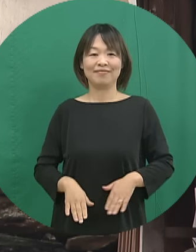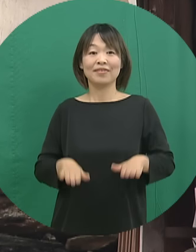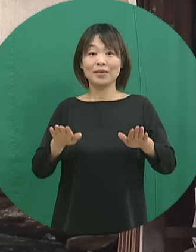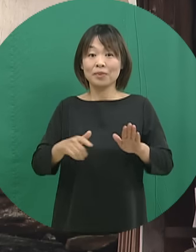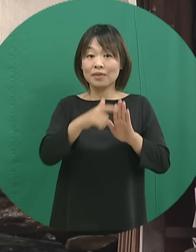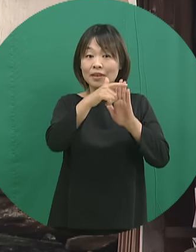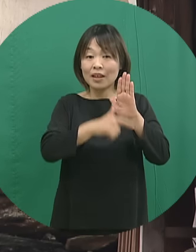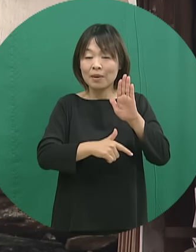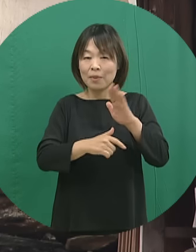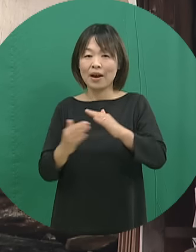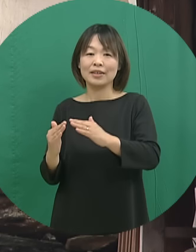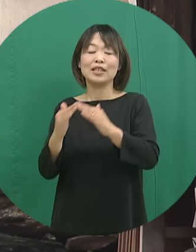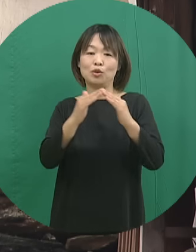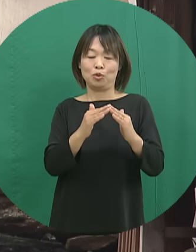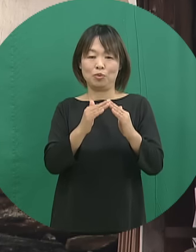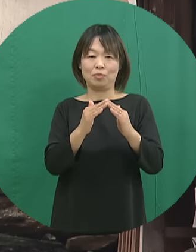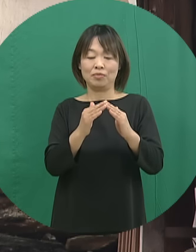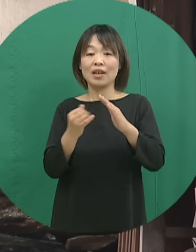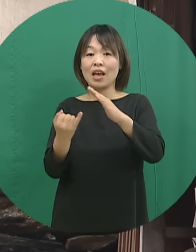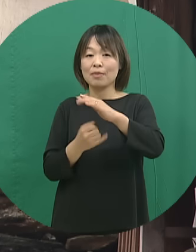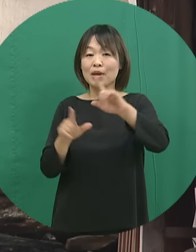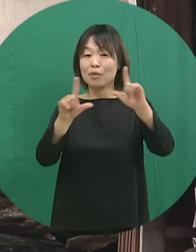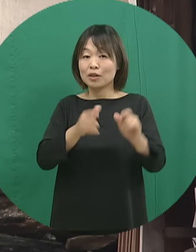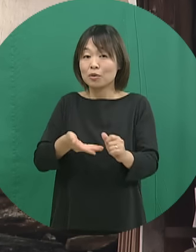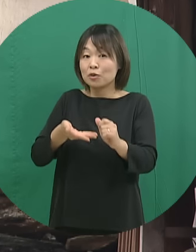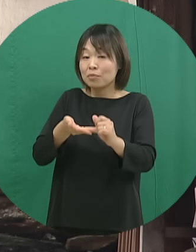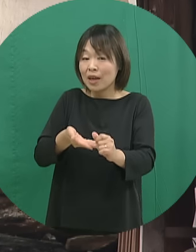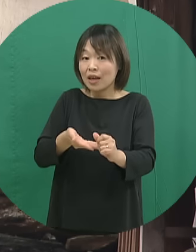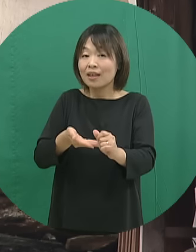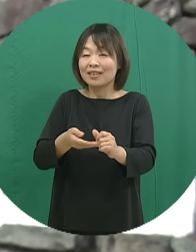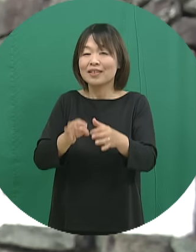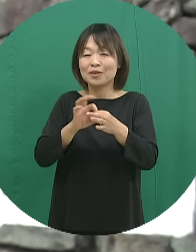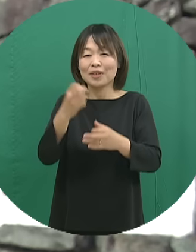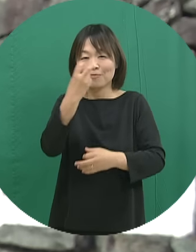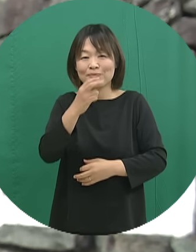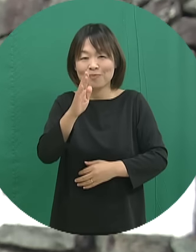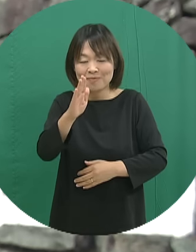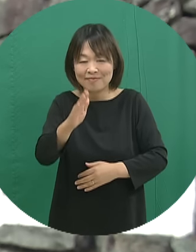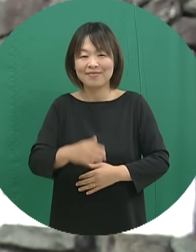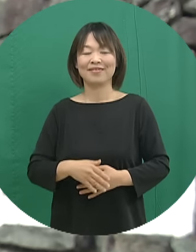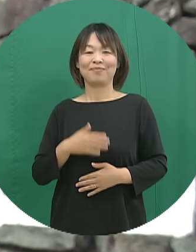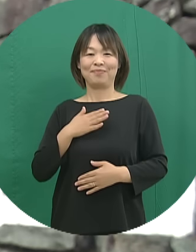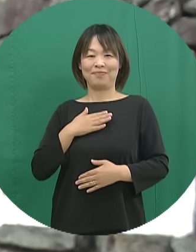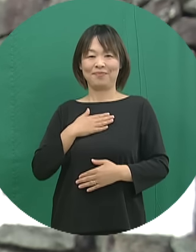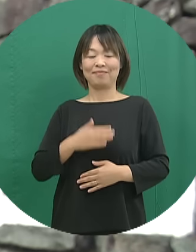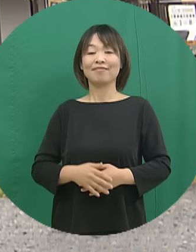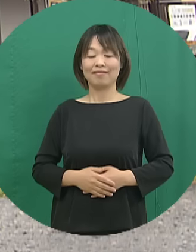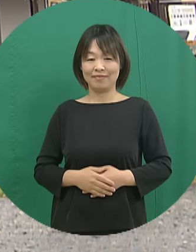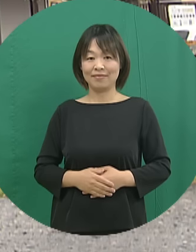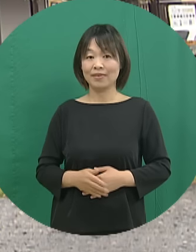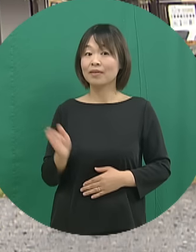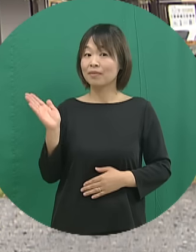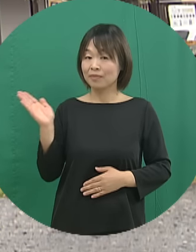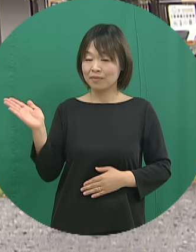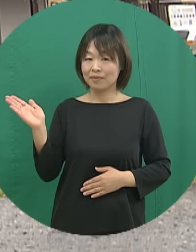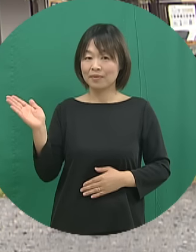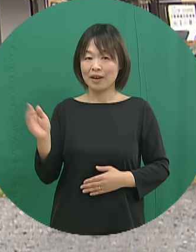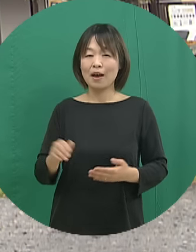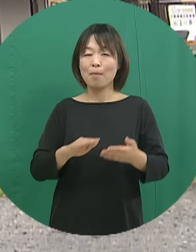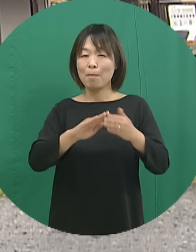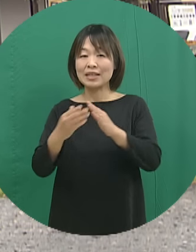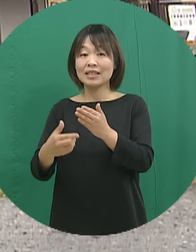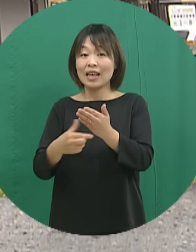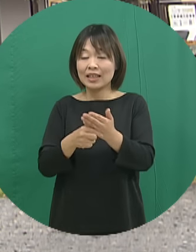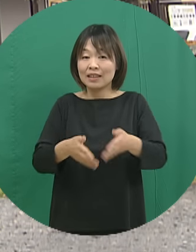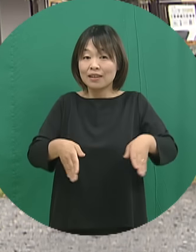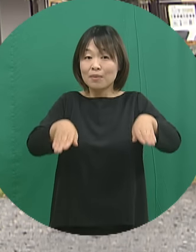今週のテーマは移住、愛媛暮らしのすすめについて調査お願い。 はい、まずは内子町の